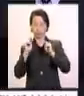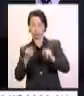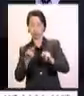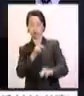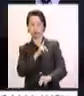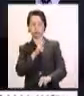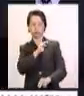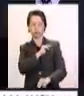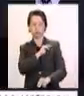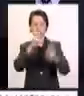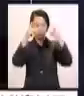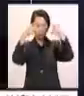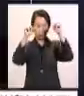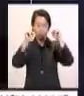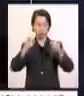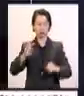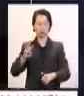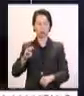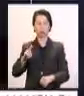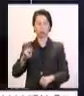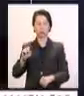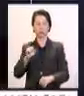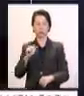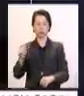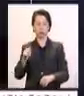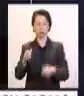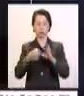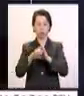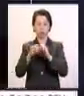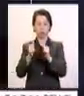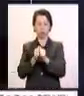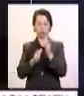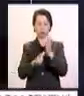Ketua Menteri yang juga Presiden Musa, Adli Zahari. Ada sama